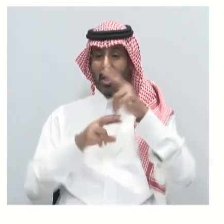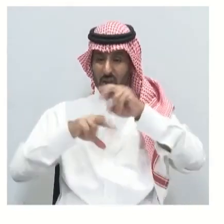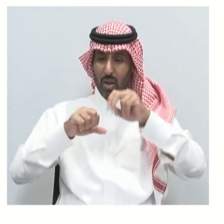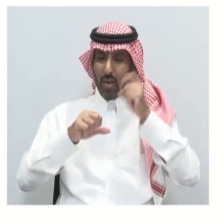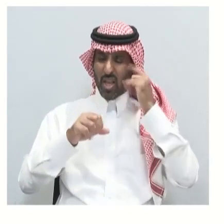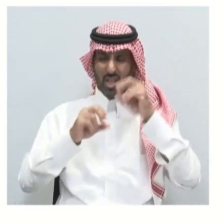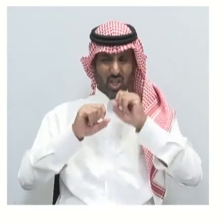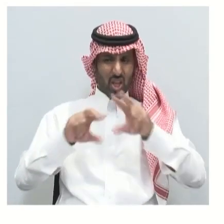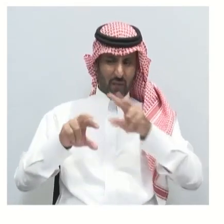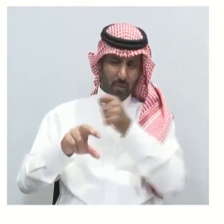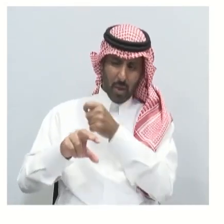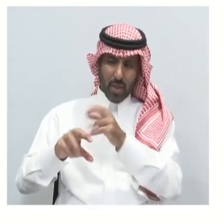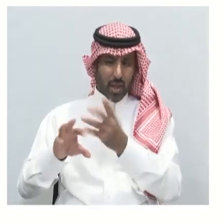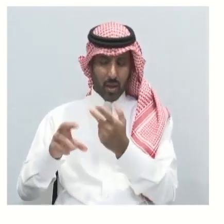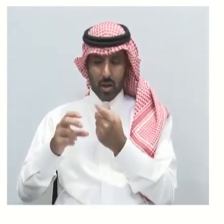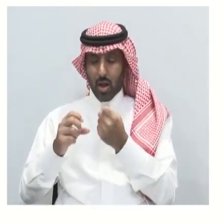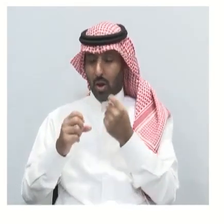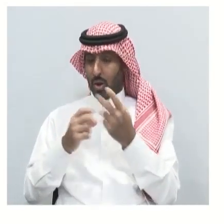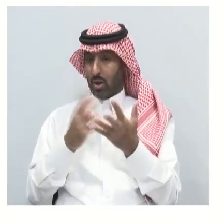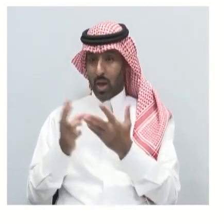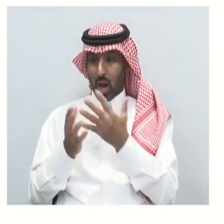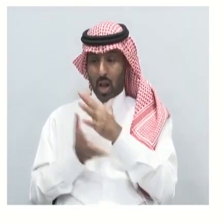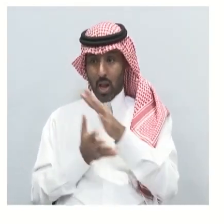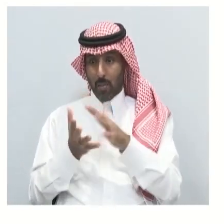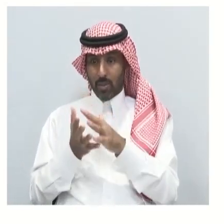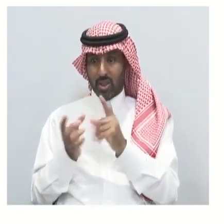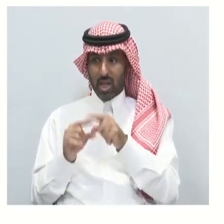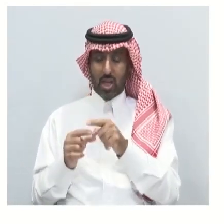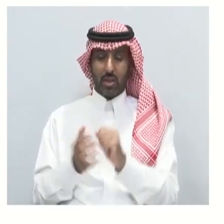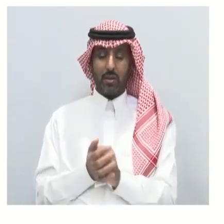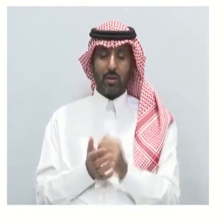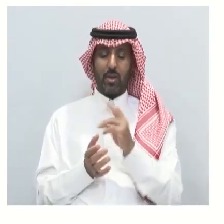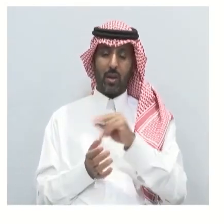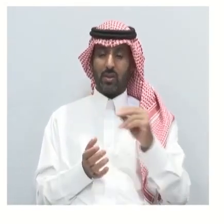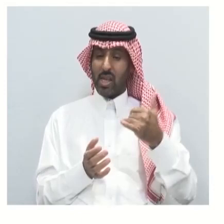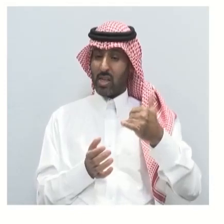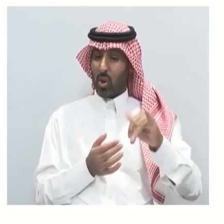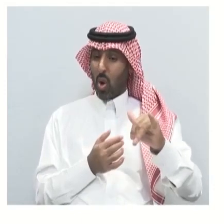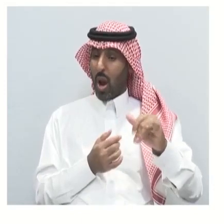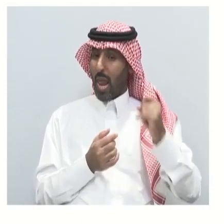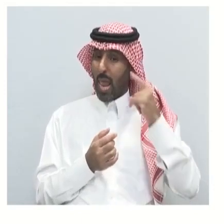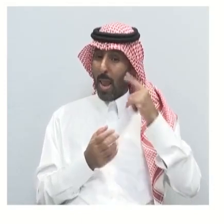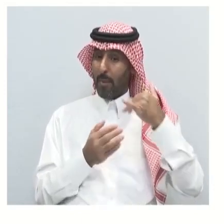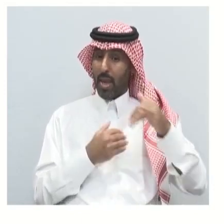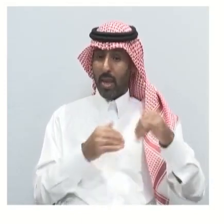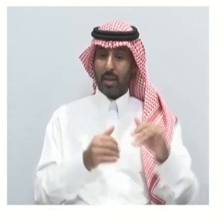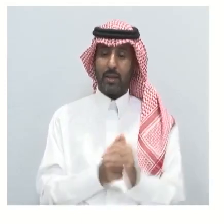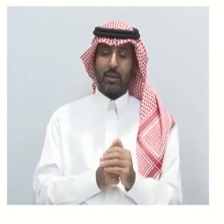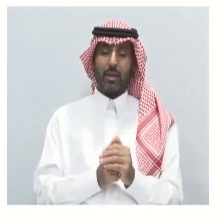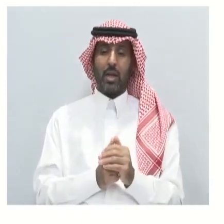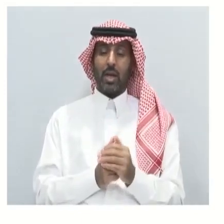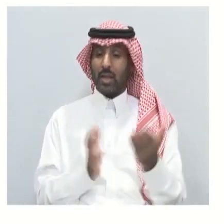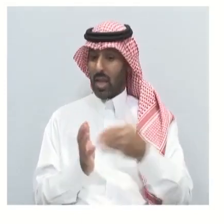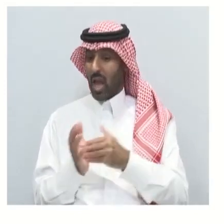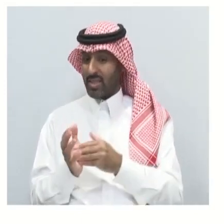للكشف عن حقيقه او ظاهره او حل مشكله وفقا للاساليب العلميه حتى يصل الى نتيجه معلومه بمعنى ان